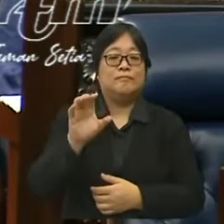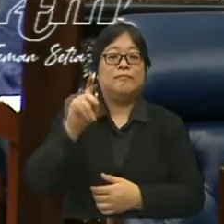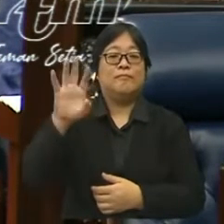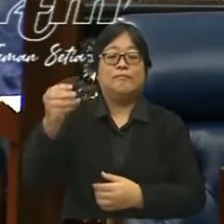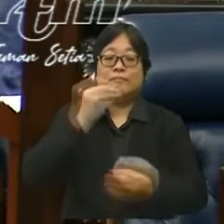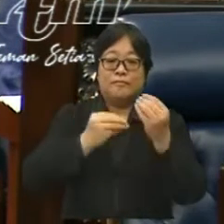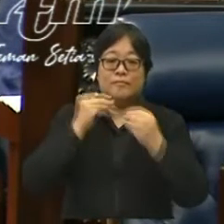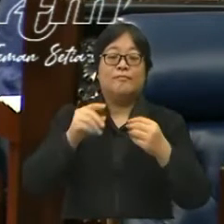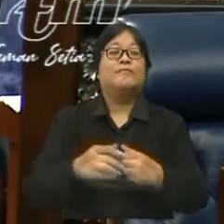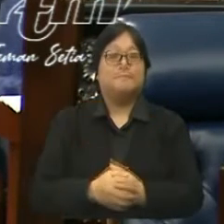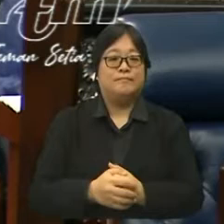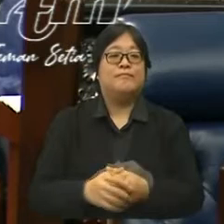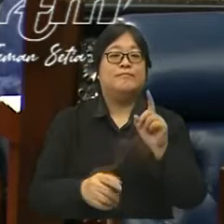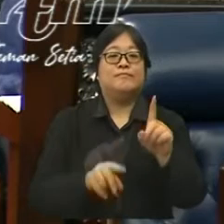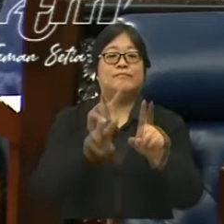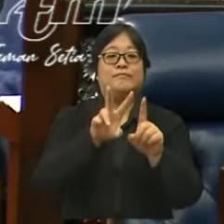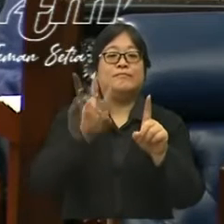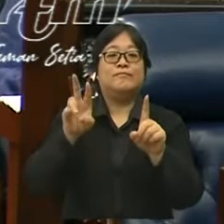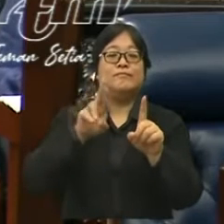kit makanan, manakala sebanyak